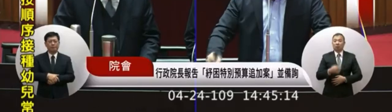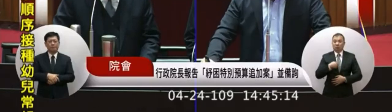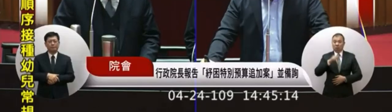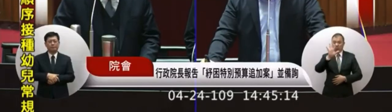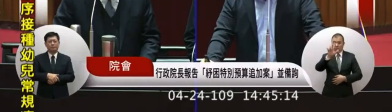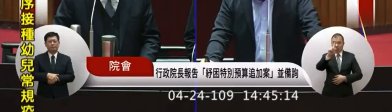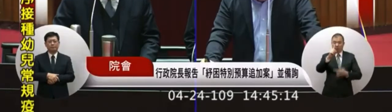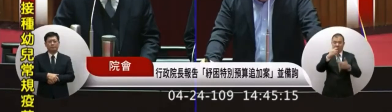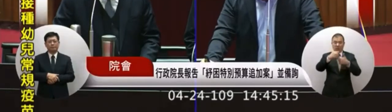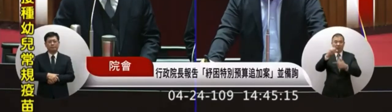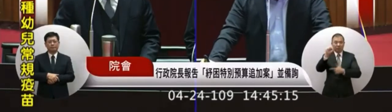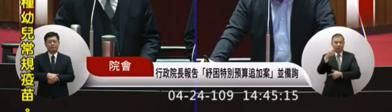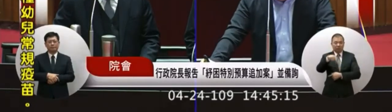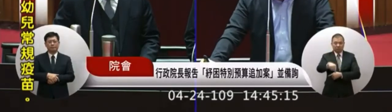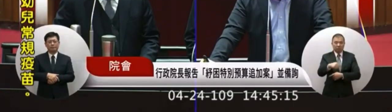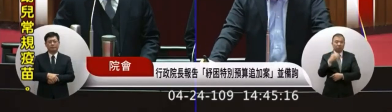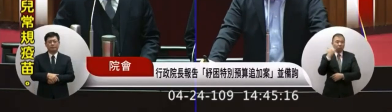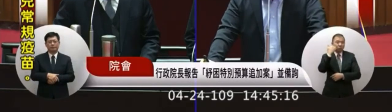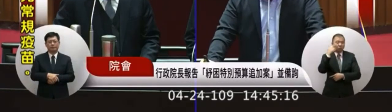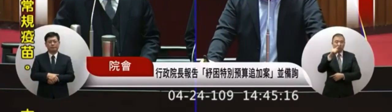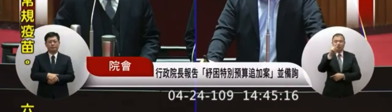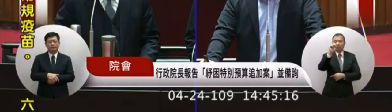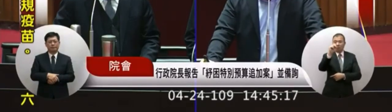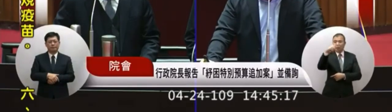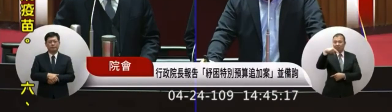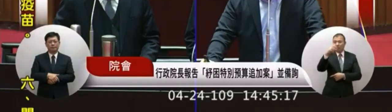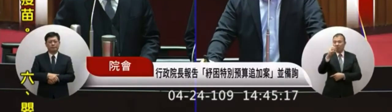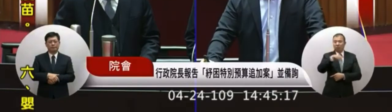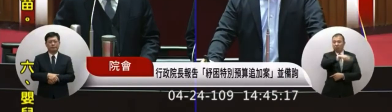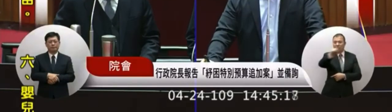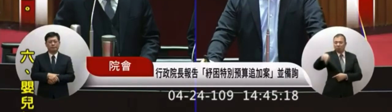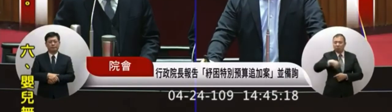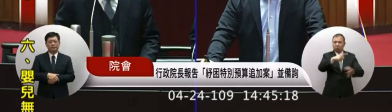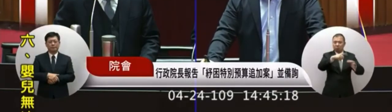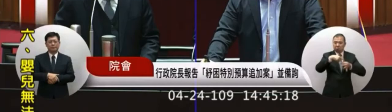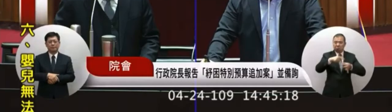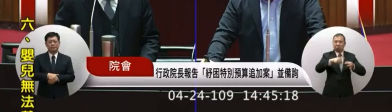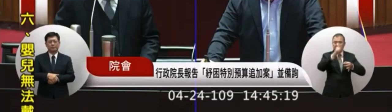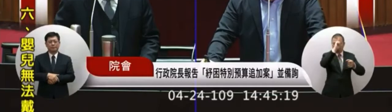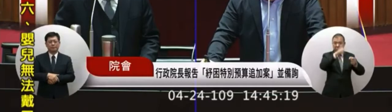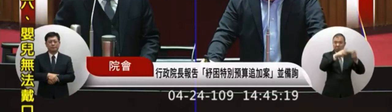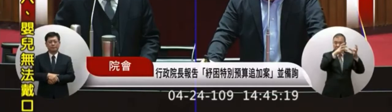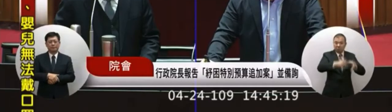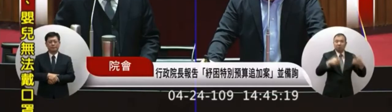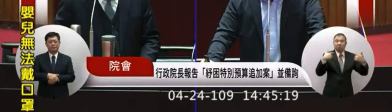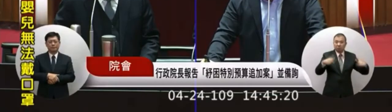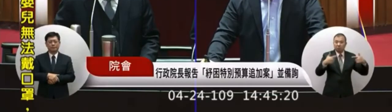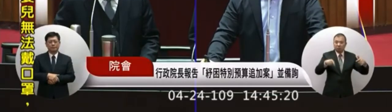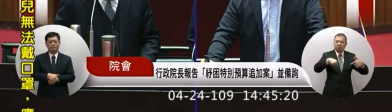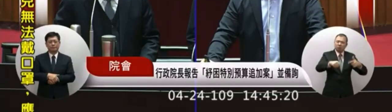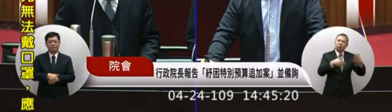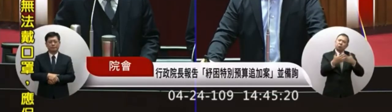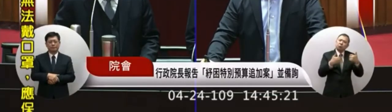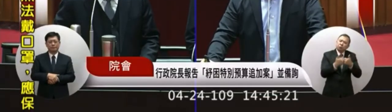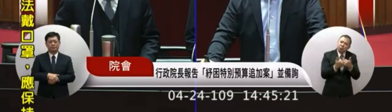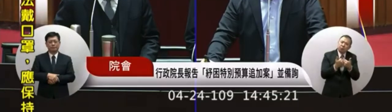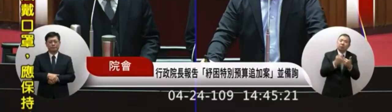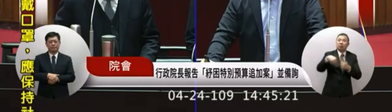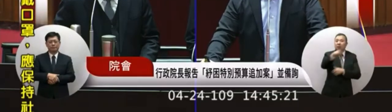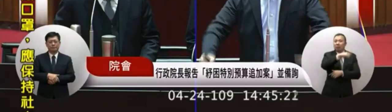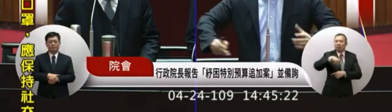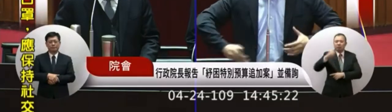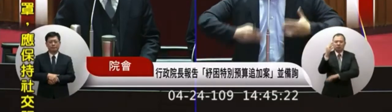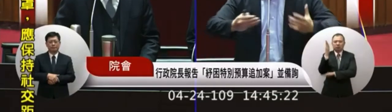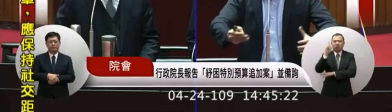建议的，讲是不是在 NPO 呐承接政府的委托案，吼，政府会当这个应该尽早可以拨